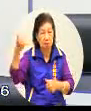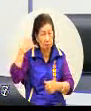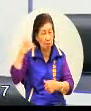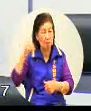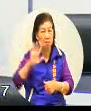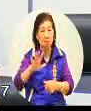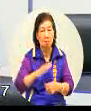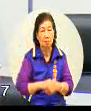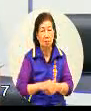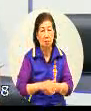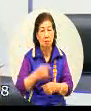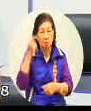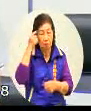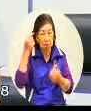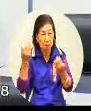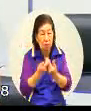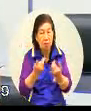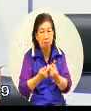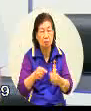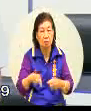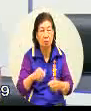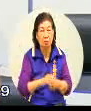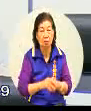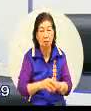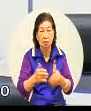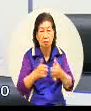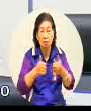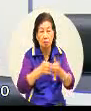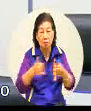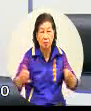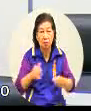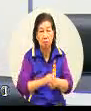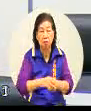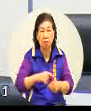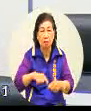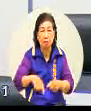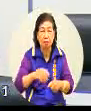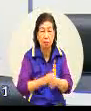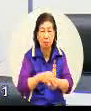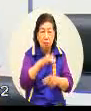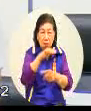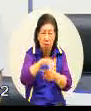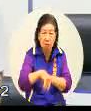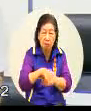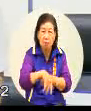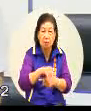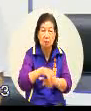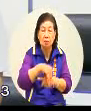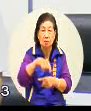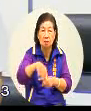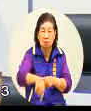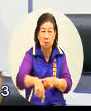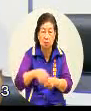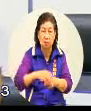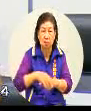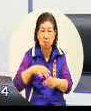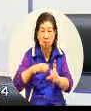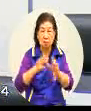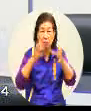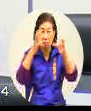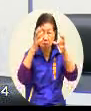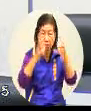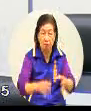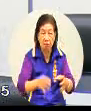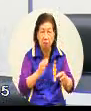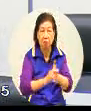讲，议员啊，啊，咱新农场吼，要设一间生产工厂呢，污染足